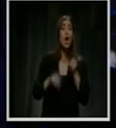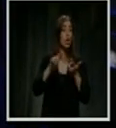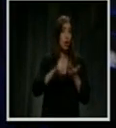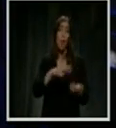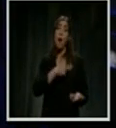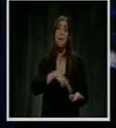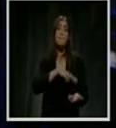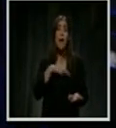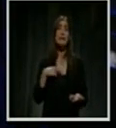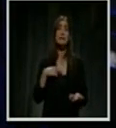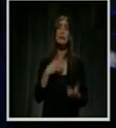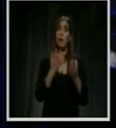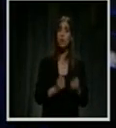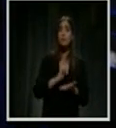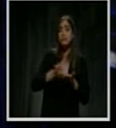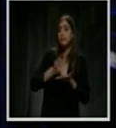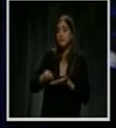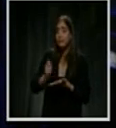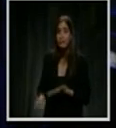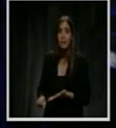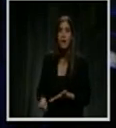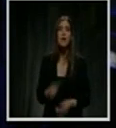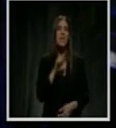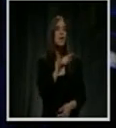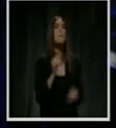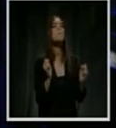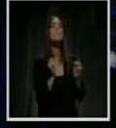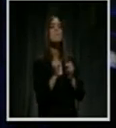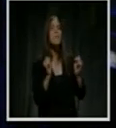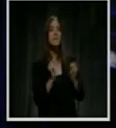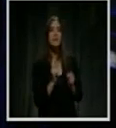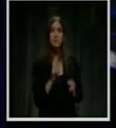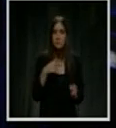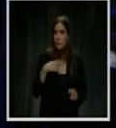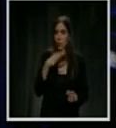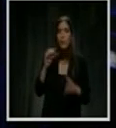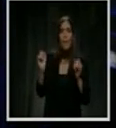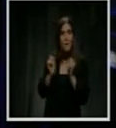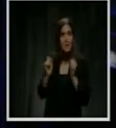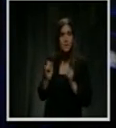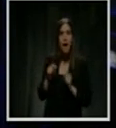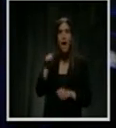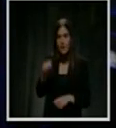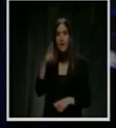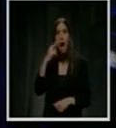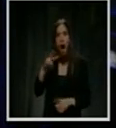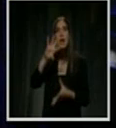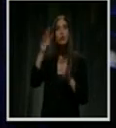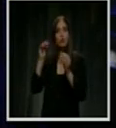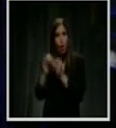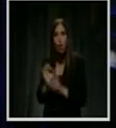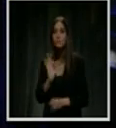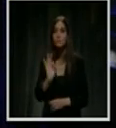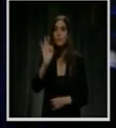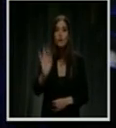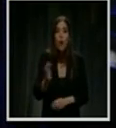li jkollu jagħti, mhux inbeżżet inkun fattwali. Dik il-konsiderazzjoni insaqsik ħadtha qabel għamel dak l-istatement